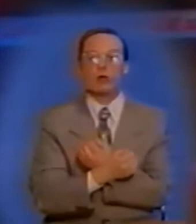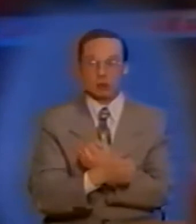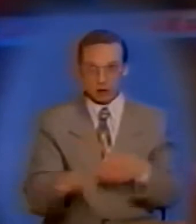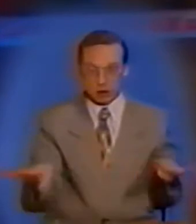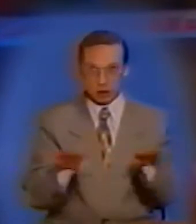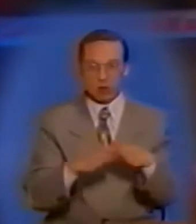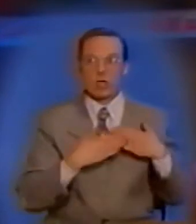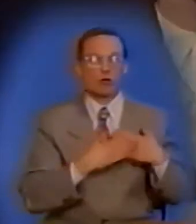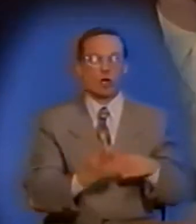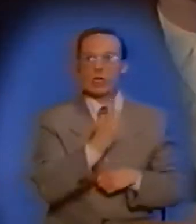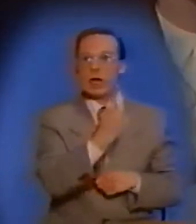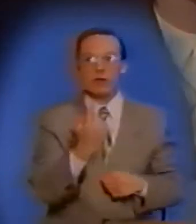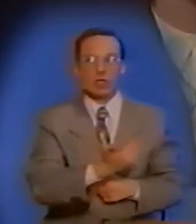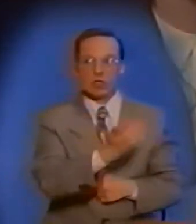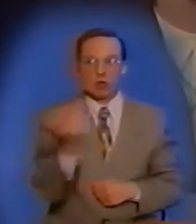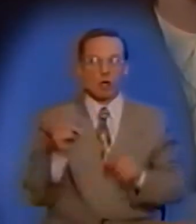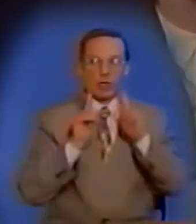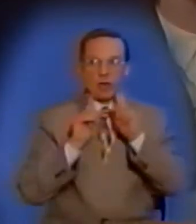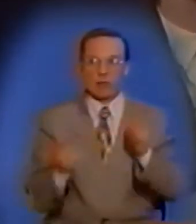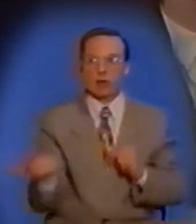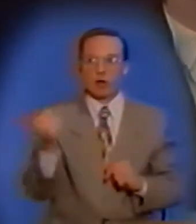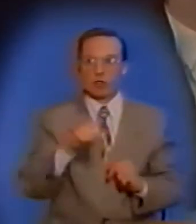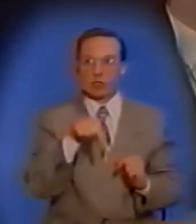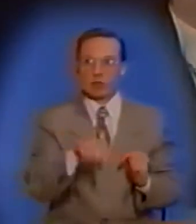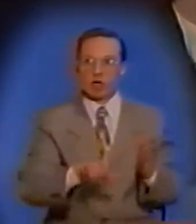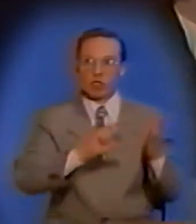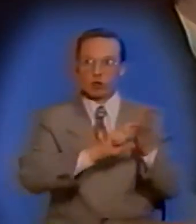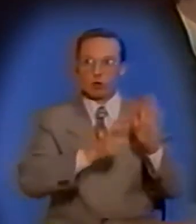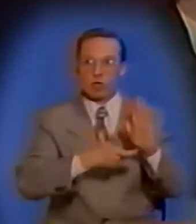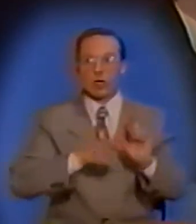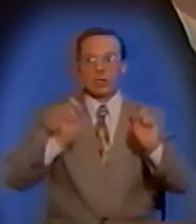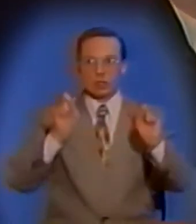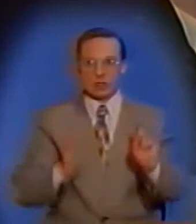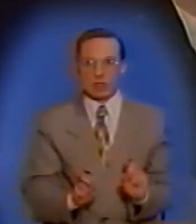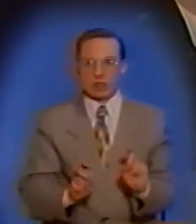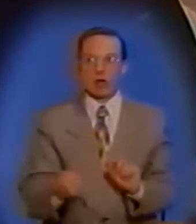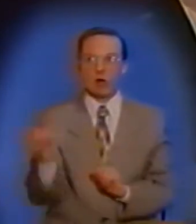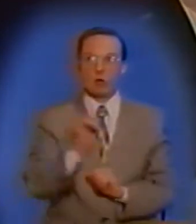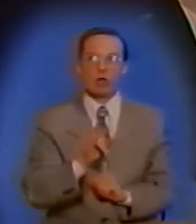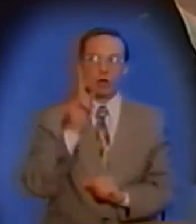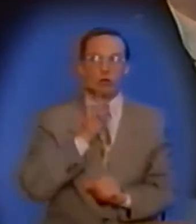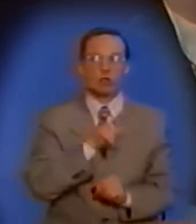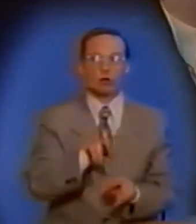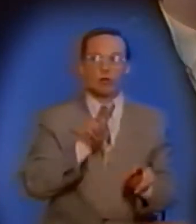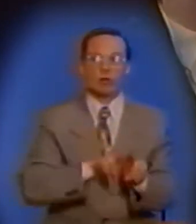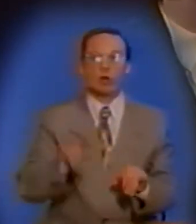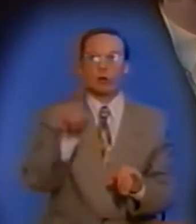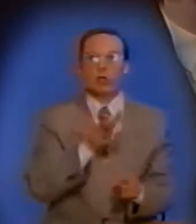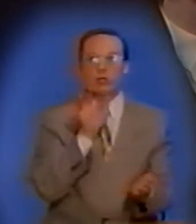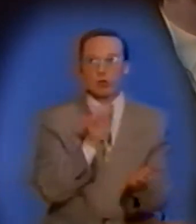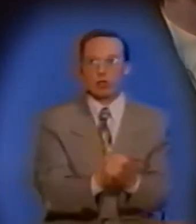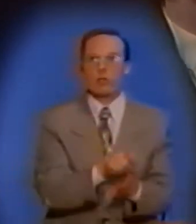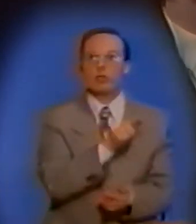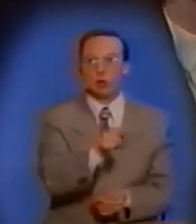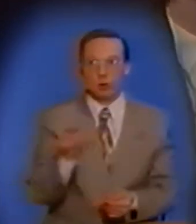aktyvistus. Nei vienas iš jų nepanoro ateiti čia į studiją ir sėdėti kurioje nors iš tų vietų, kurias dabar užimate jūs.